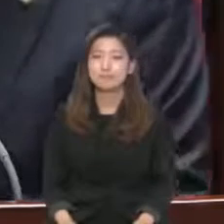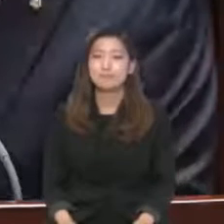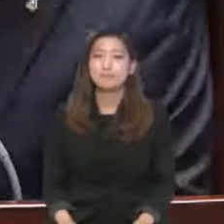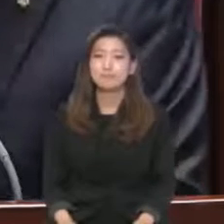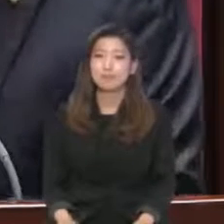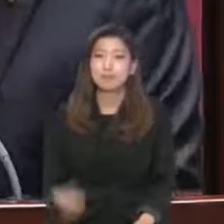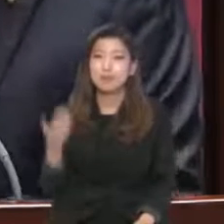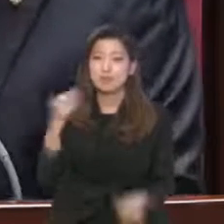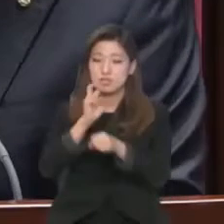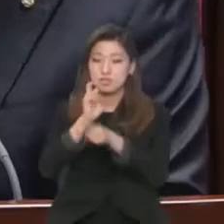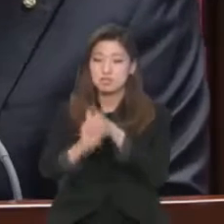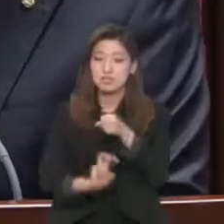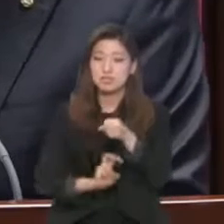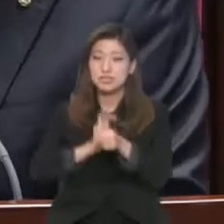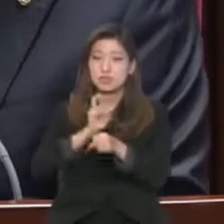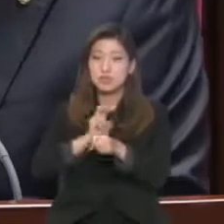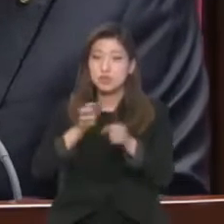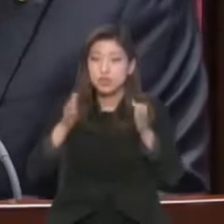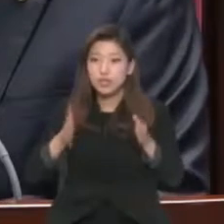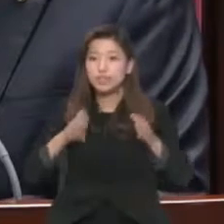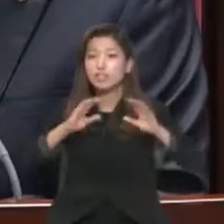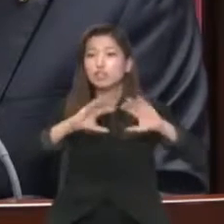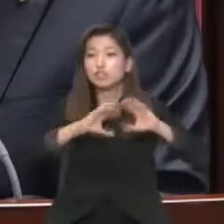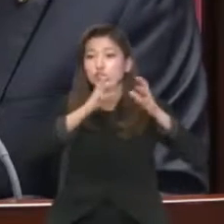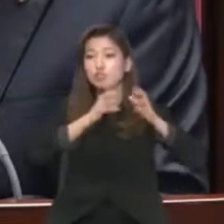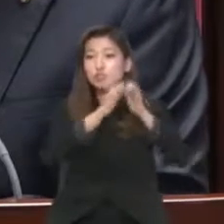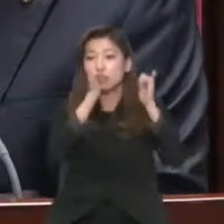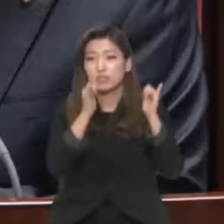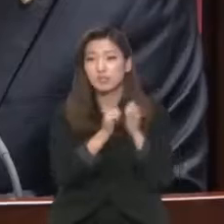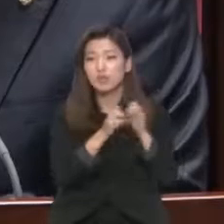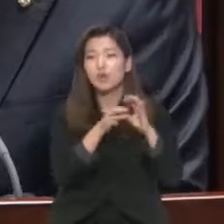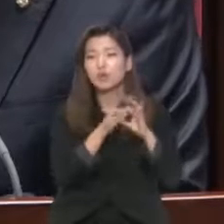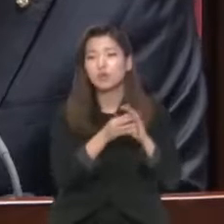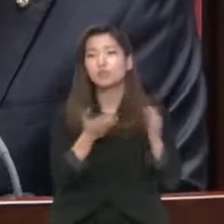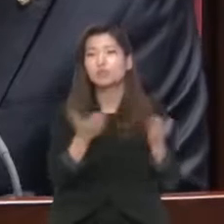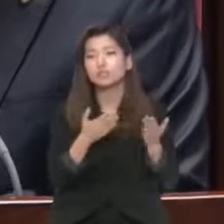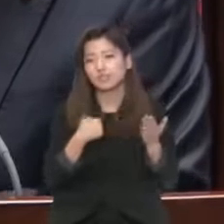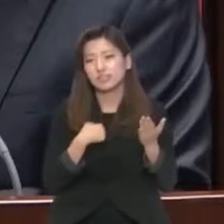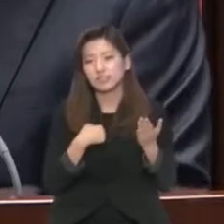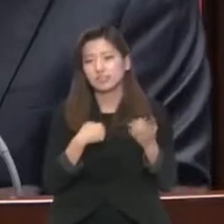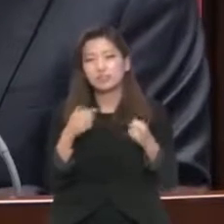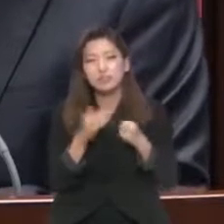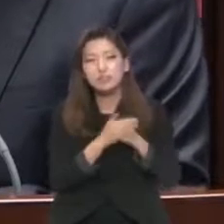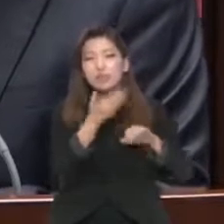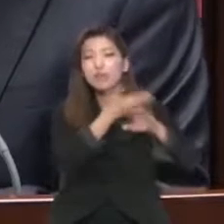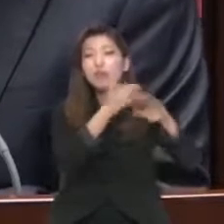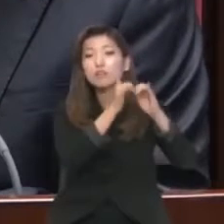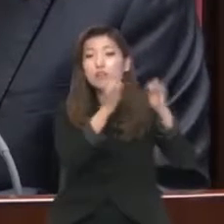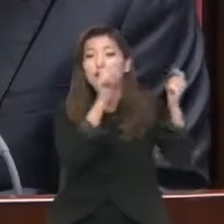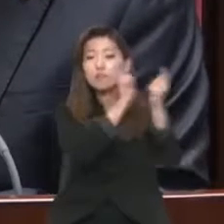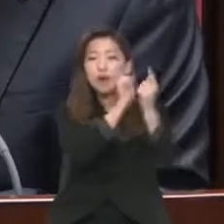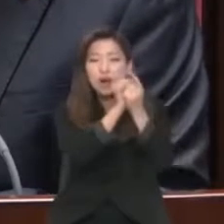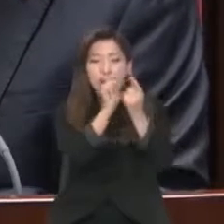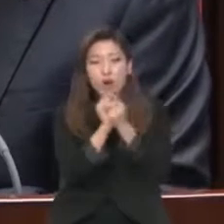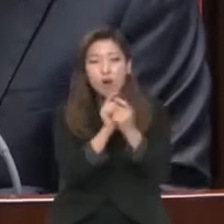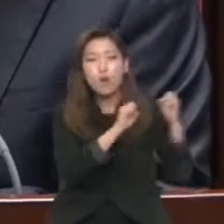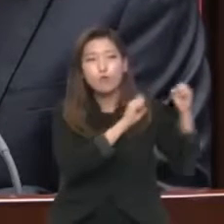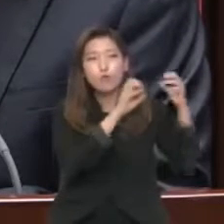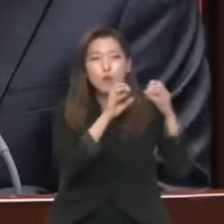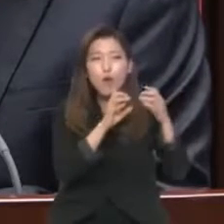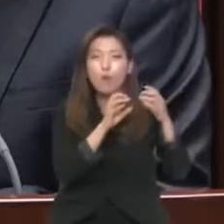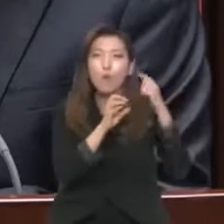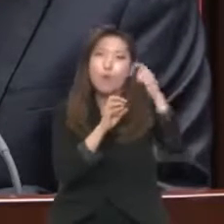20여 년간 국제사회에서 근무하면서 많은 다른 국가 사람들을 만났습니다. 잊지 못할 대화들이 많았는데요. 그 중에